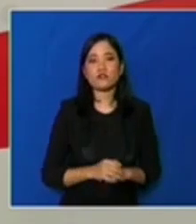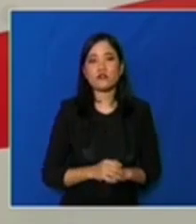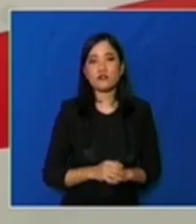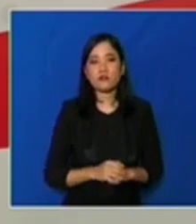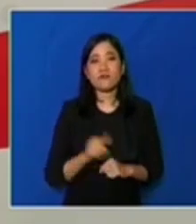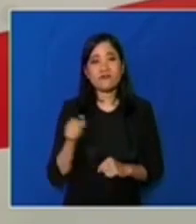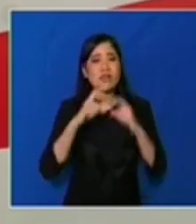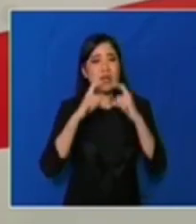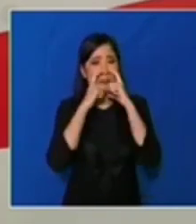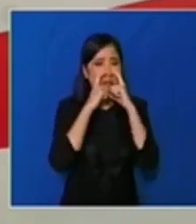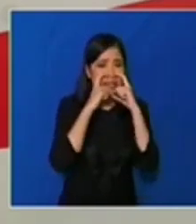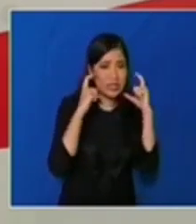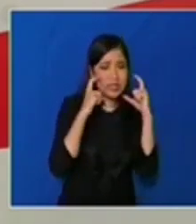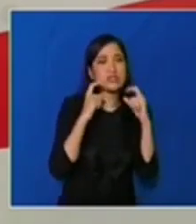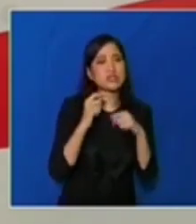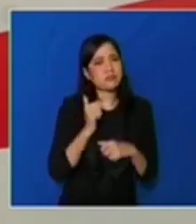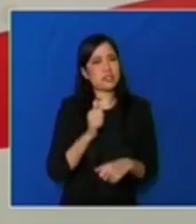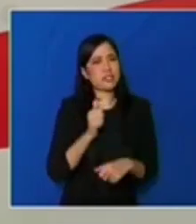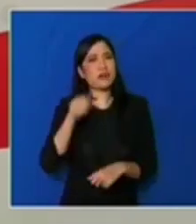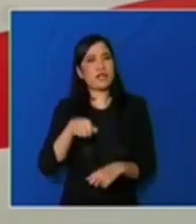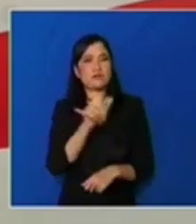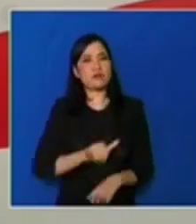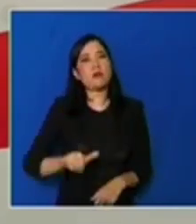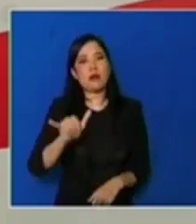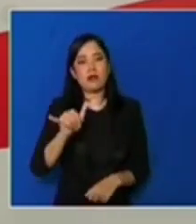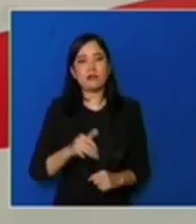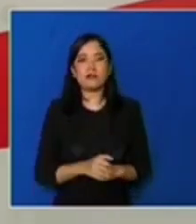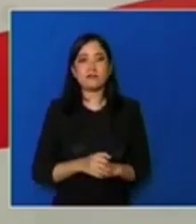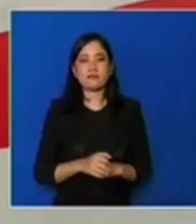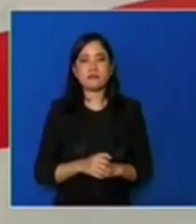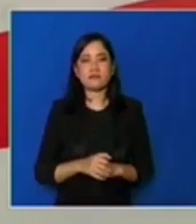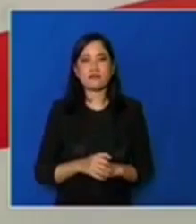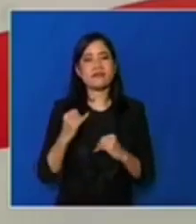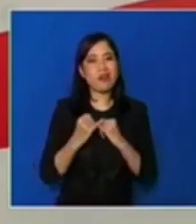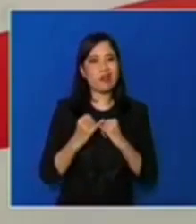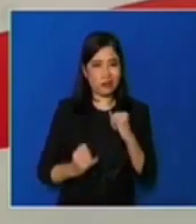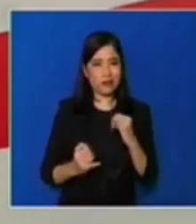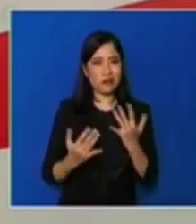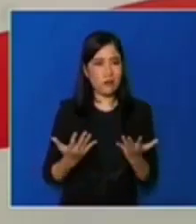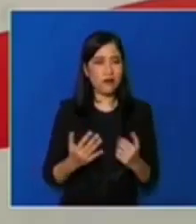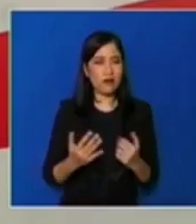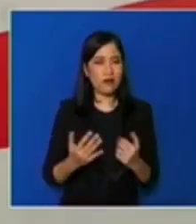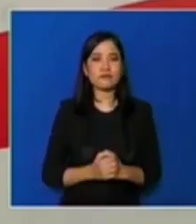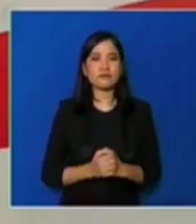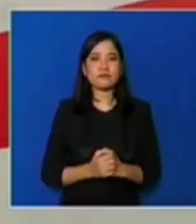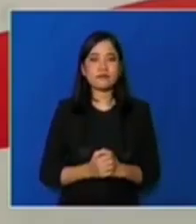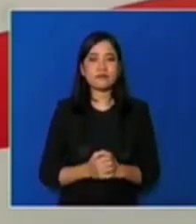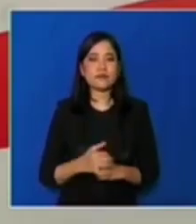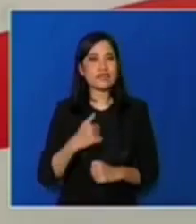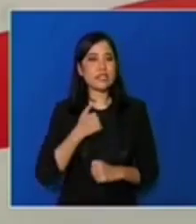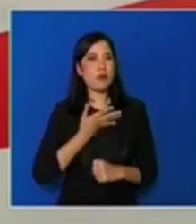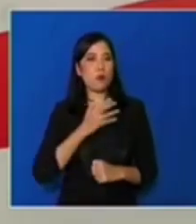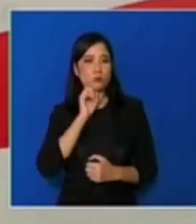masker ini sudah akan bisa kita gunakan Hai kemudian yang terakhir saya akan menyampaikan